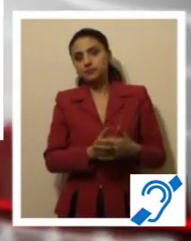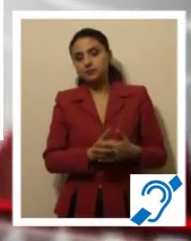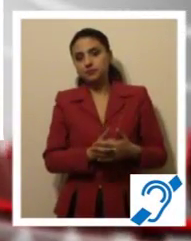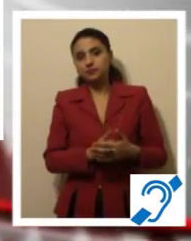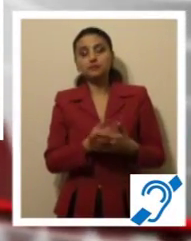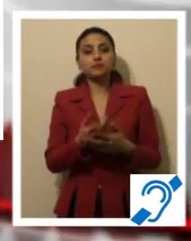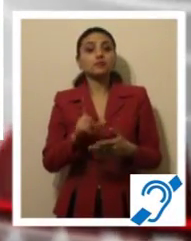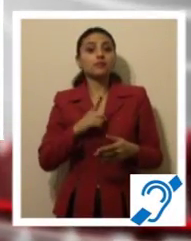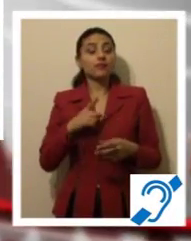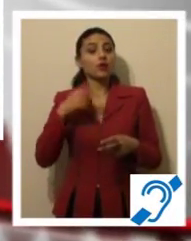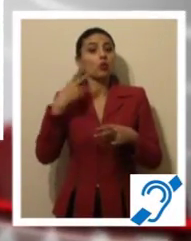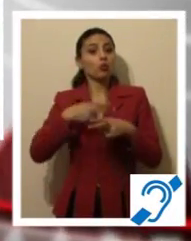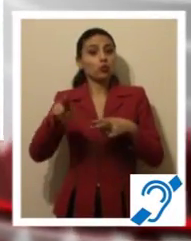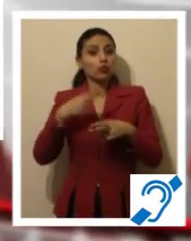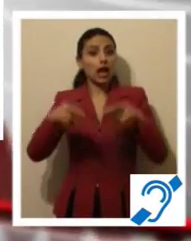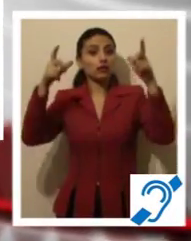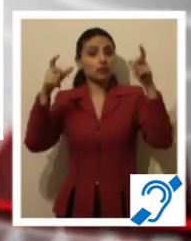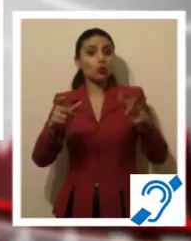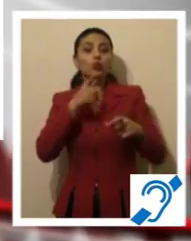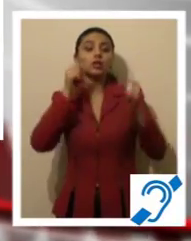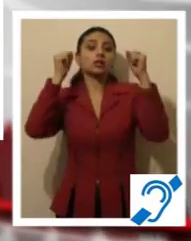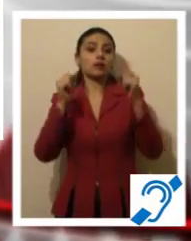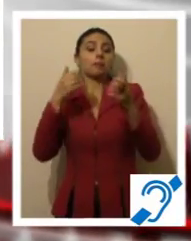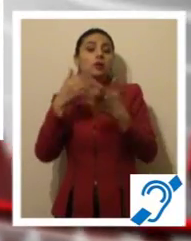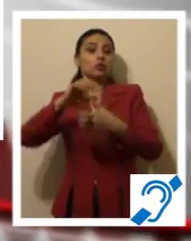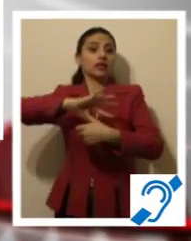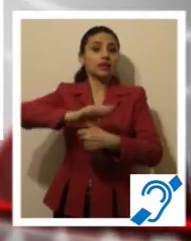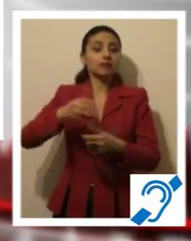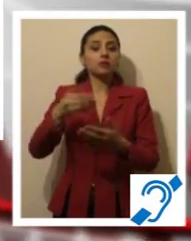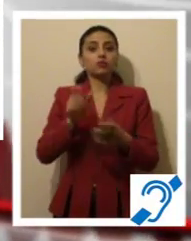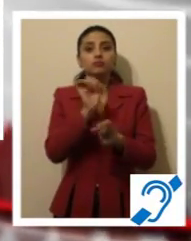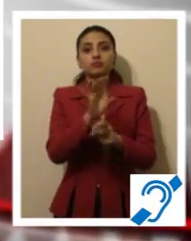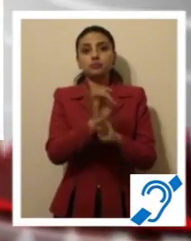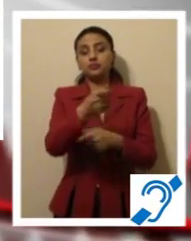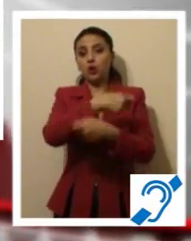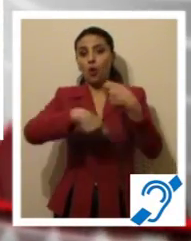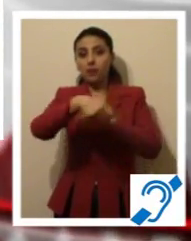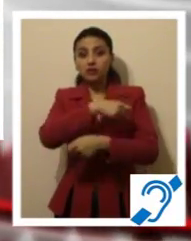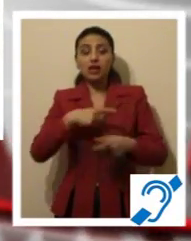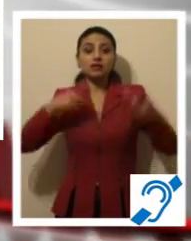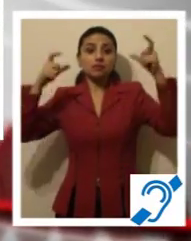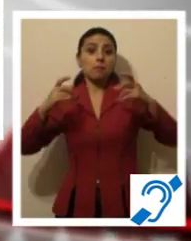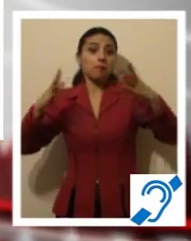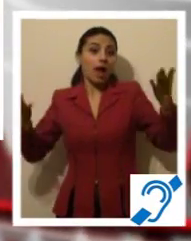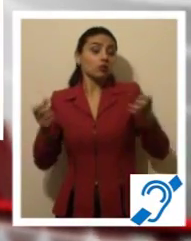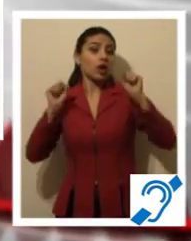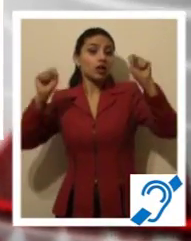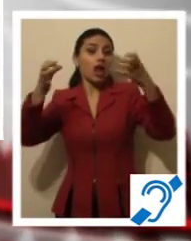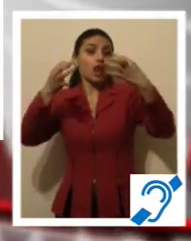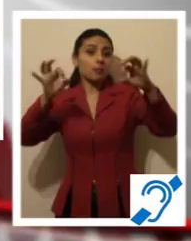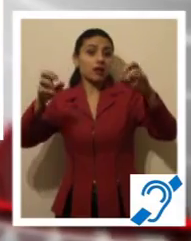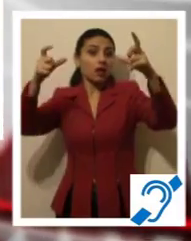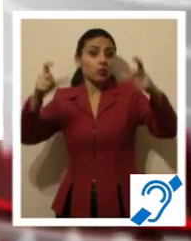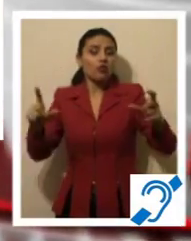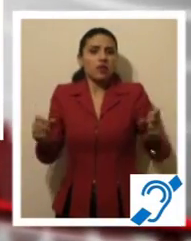fie curat padocurile unde sunt ținute animalele în vederea comercializării, trebuie să fie spațioase, să asigure libertatea animalului în ele, să nu